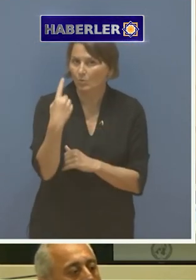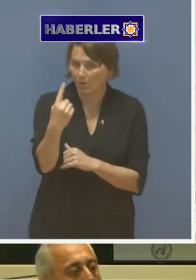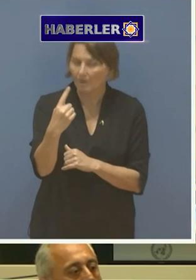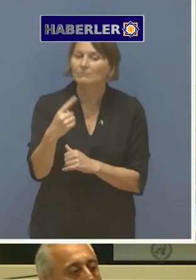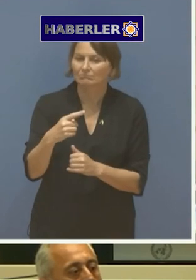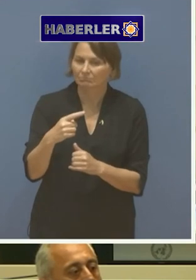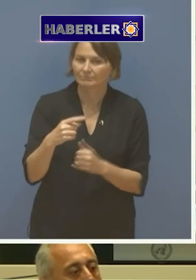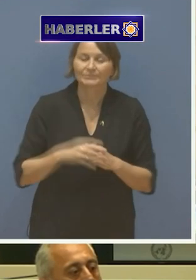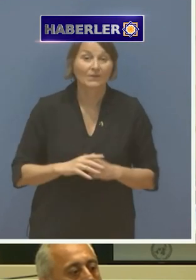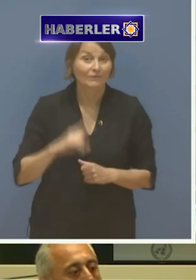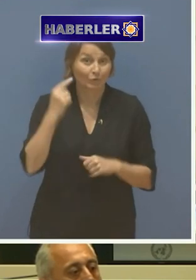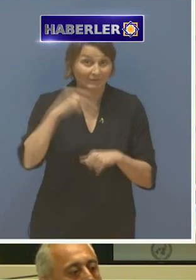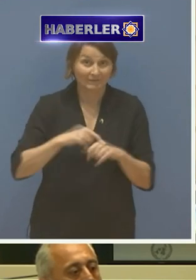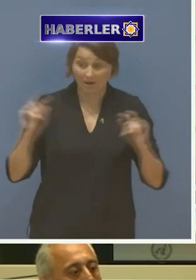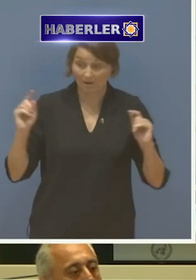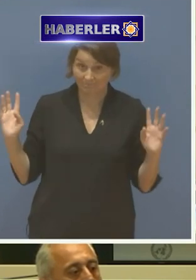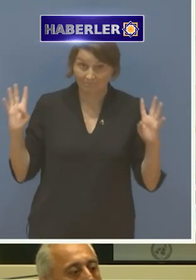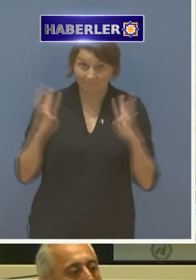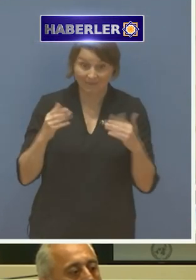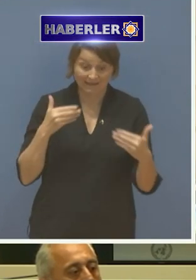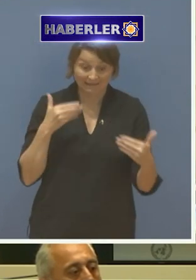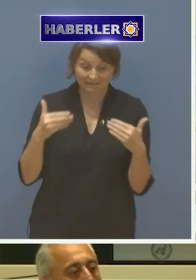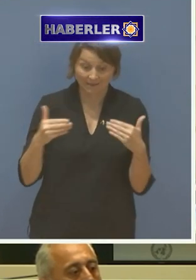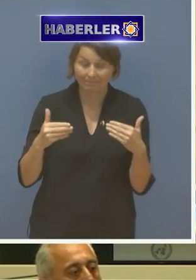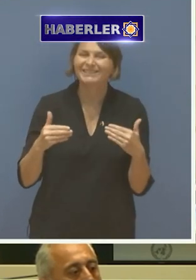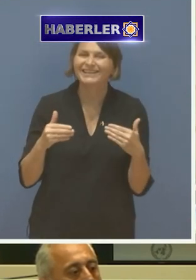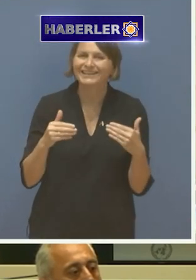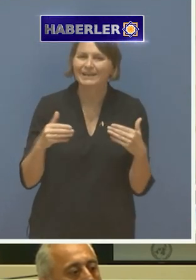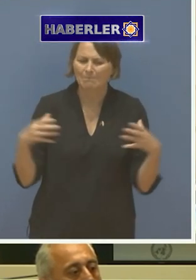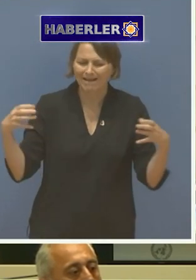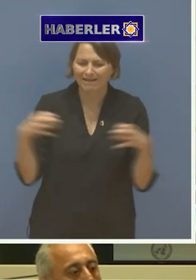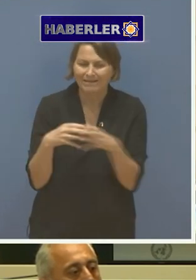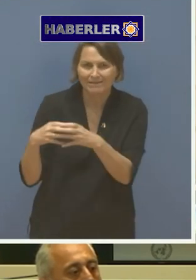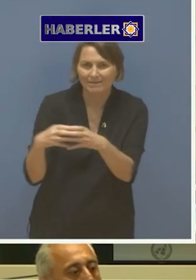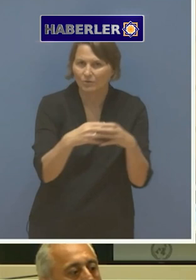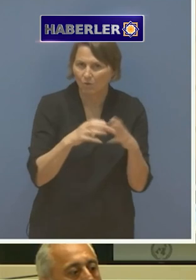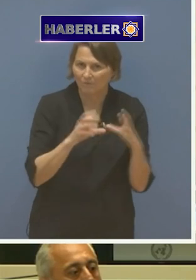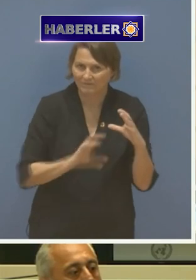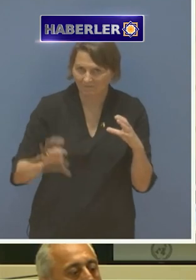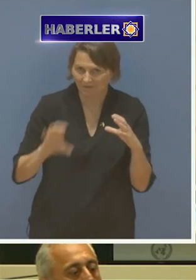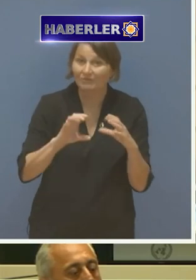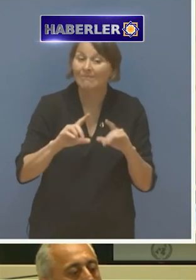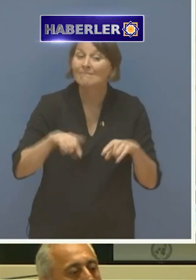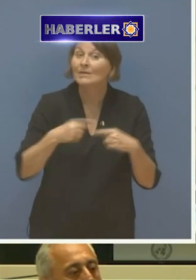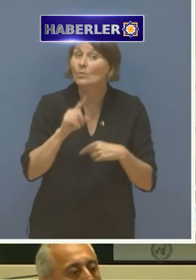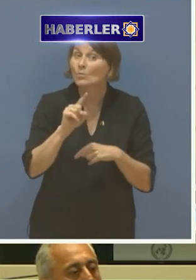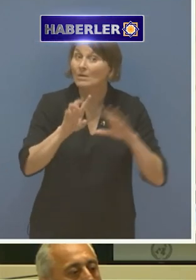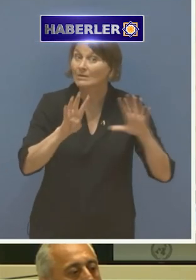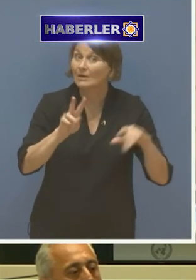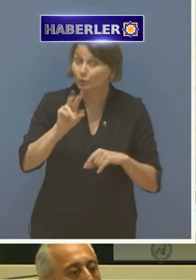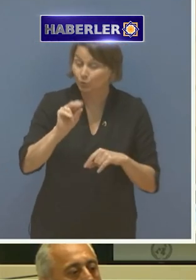Amerika Birleşik Devletleri Başkanı Woodrow Wilson'u desteklemeye hazır olduklarını açıklayan hükümetleri burada selamlamak